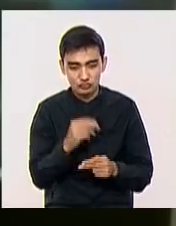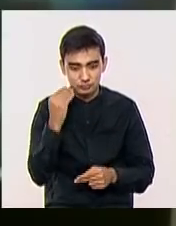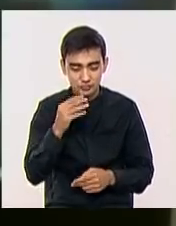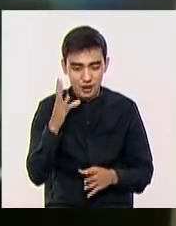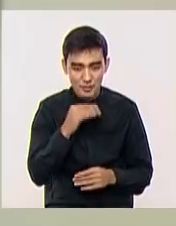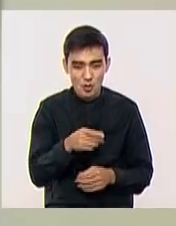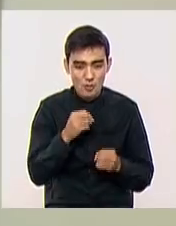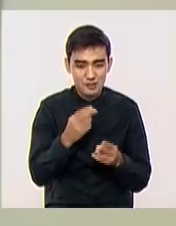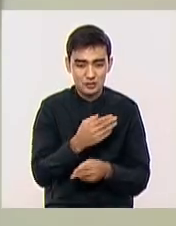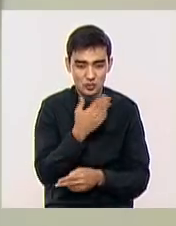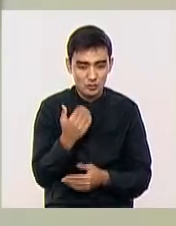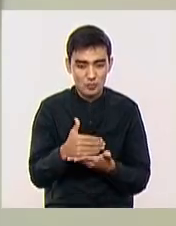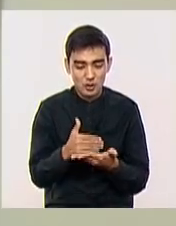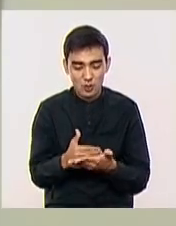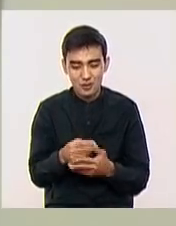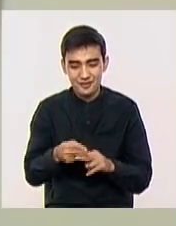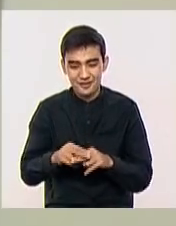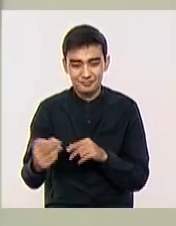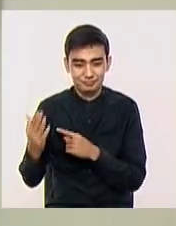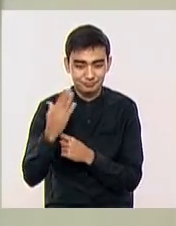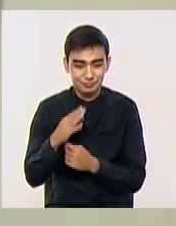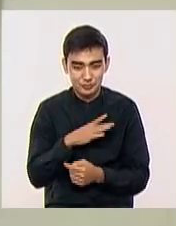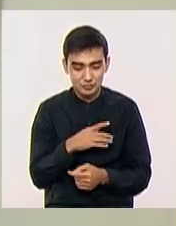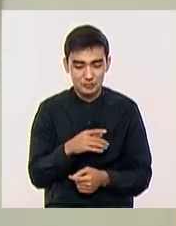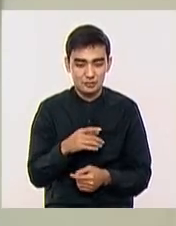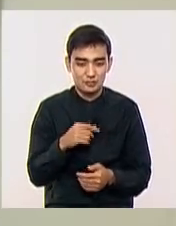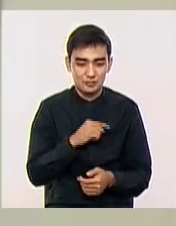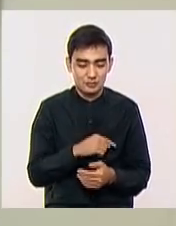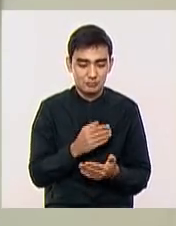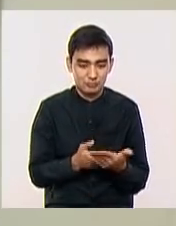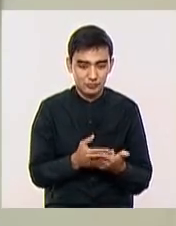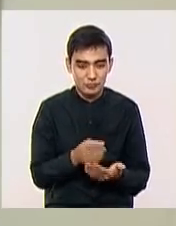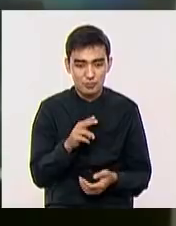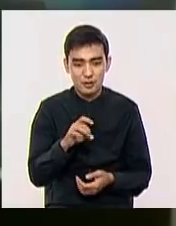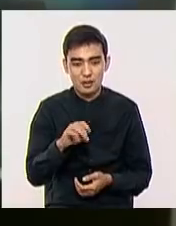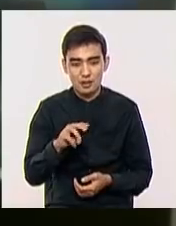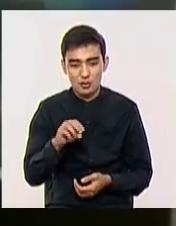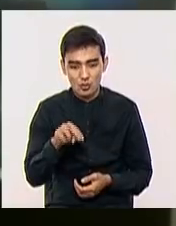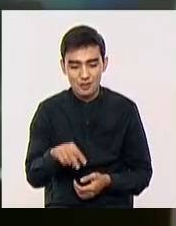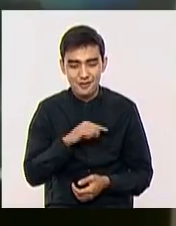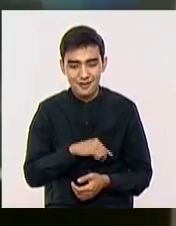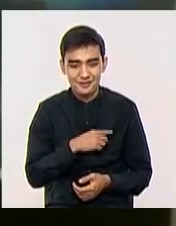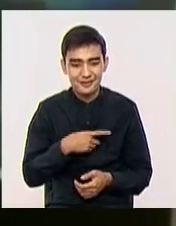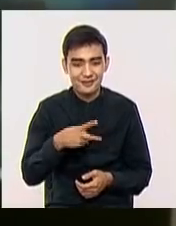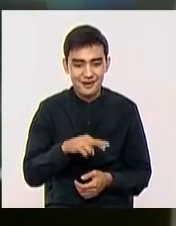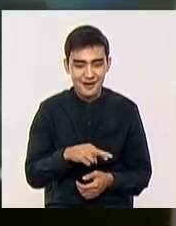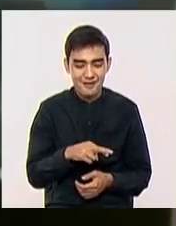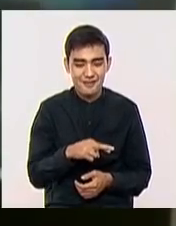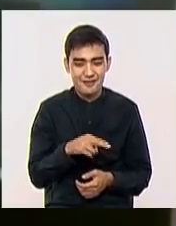который безопасный. Протокол не носит рекомендательный характер. Протокол носит характер для